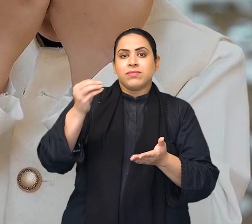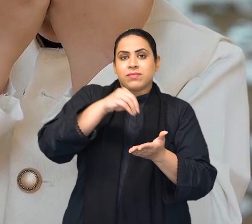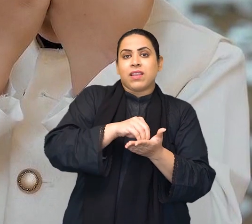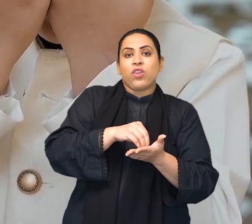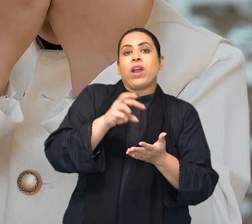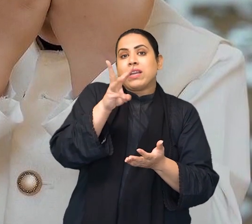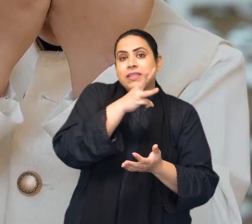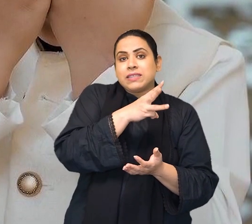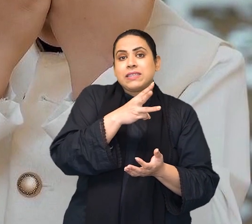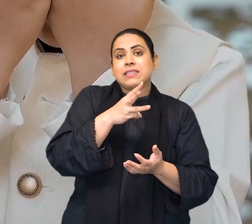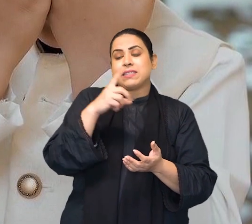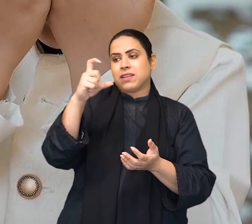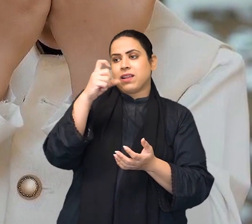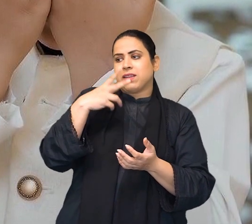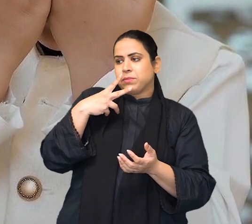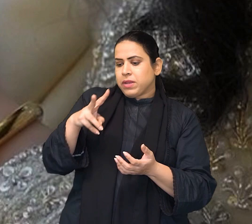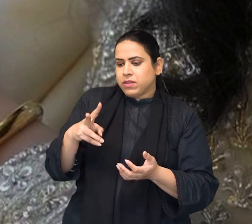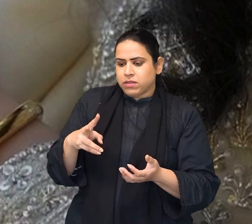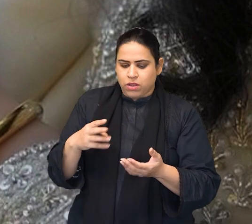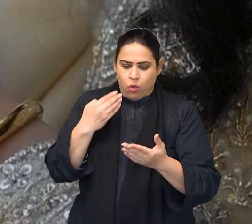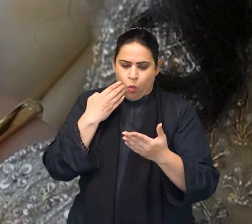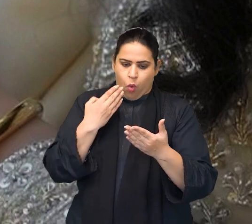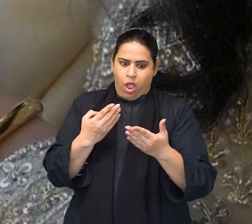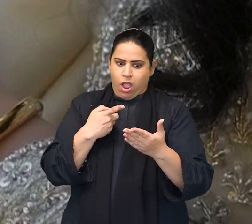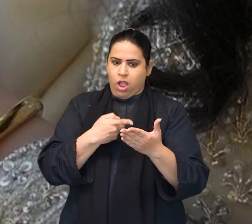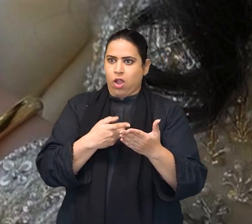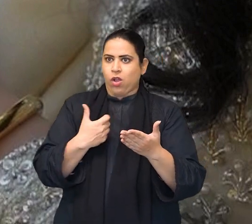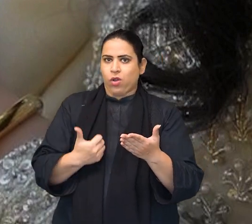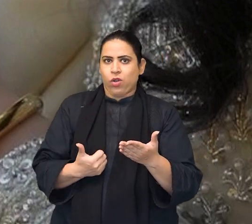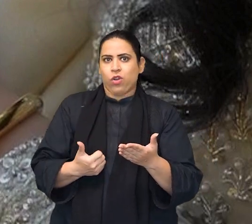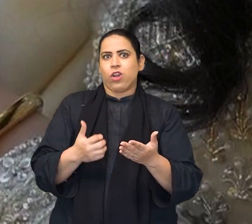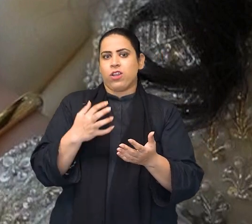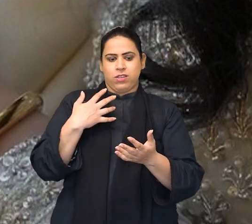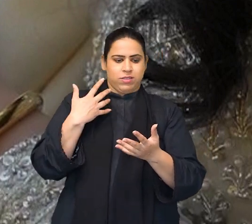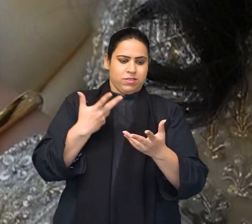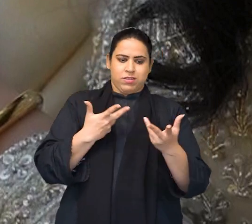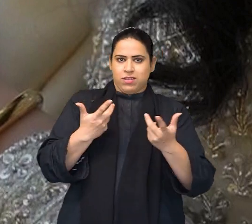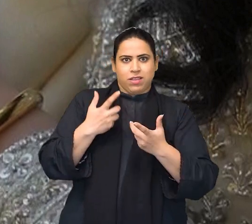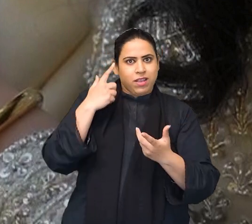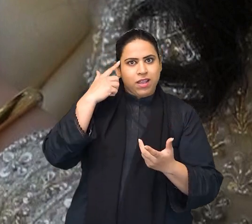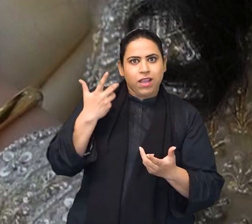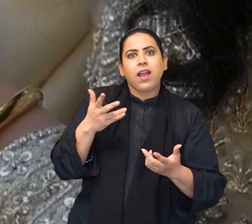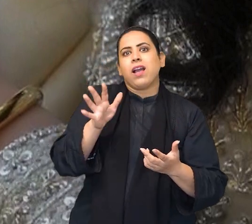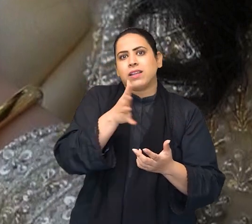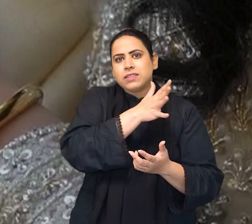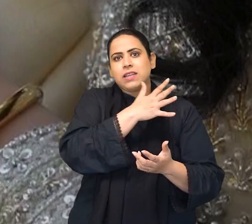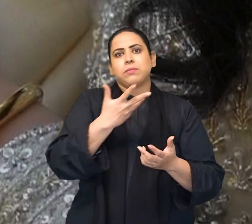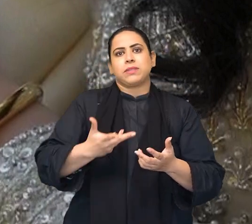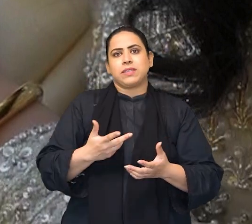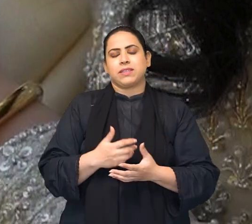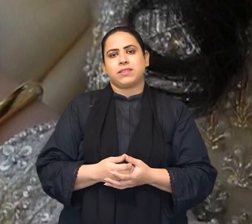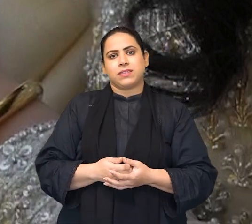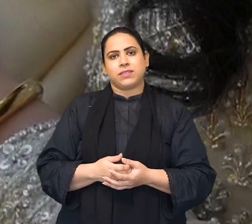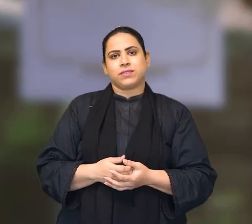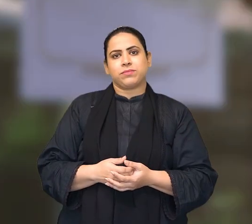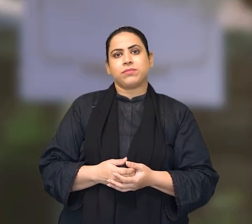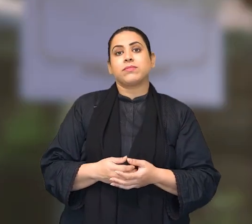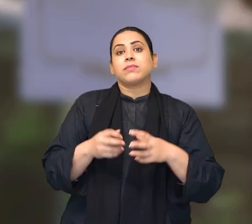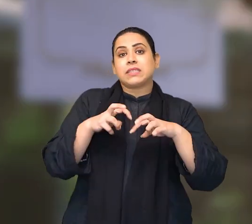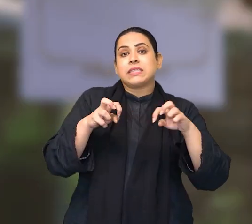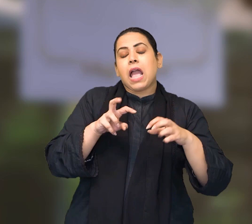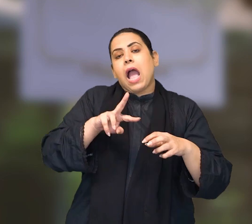द एडिट और चीज़ें वगैरह जब क्लाइंट्स के पास जाना शुरू हुई, दे स्टार्ट अप्रिशिएटिंग द वर्क, दे स्टार्ट लविंग द वर्क. दिस इज़ समथिंग